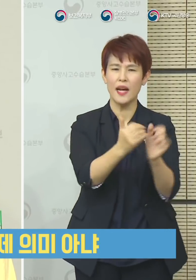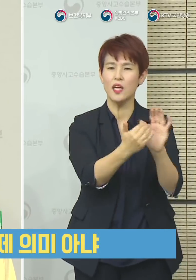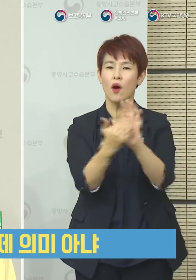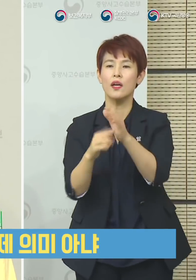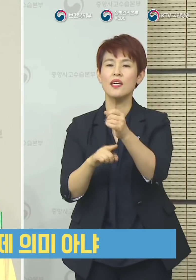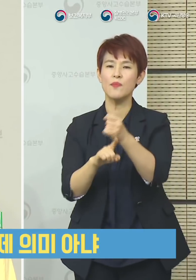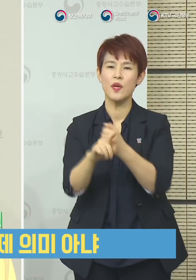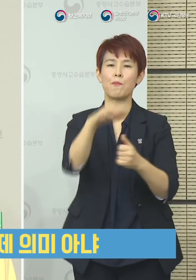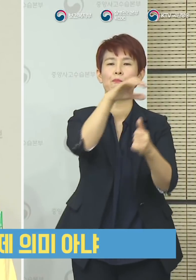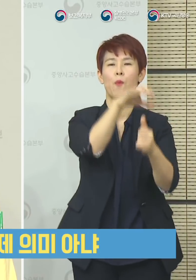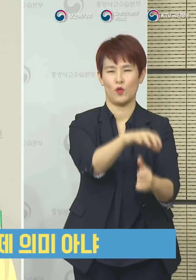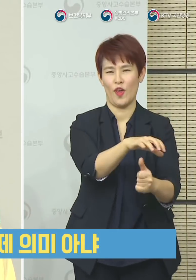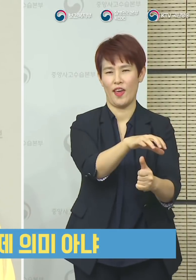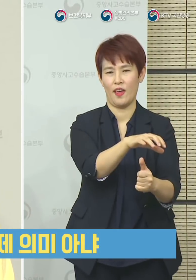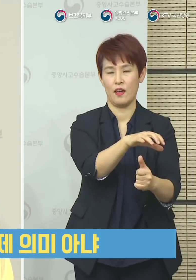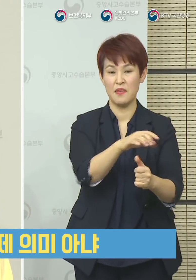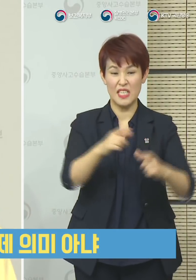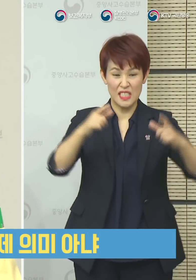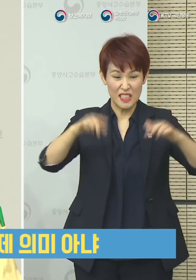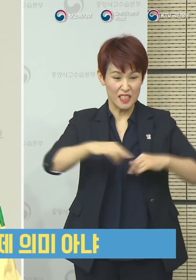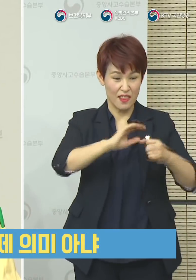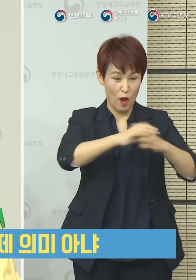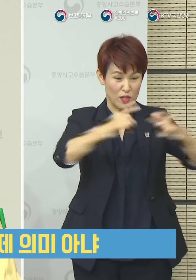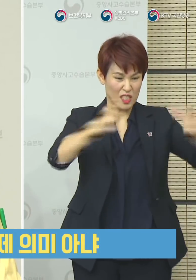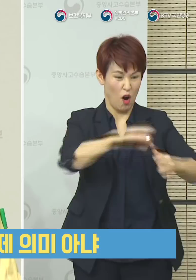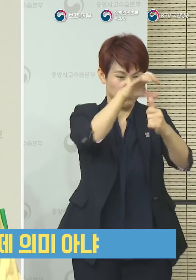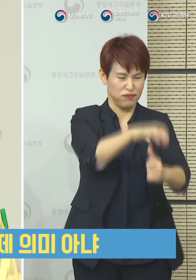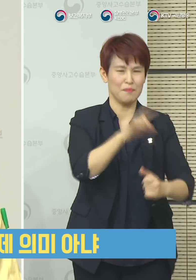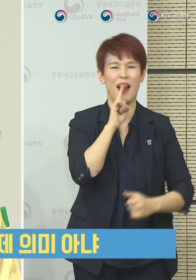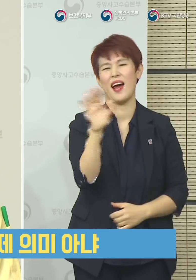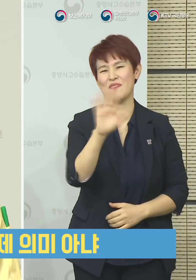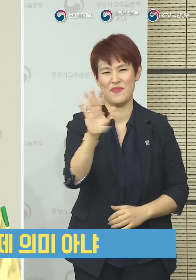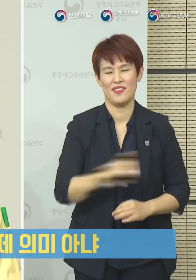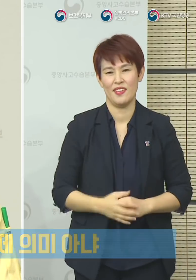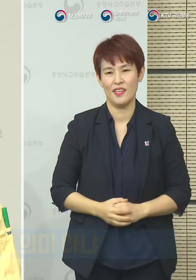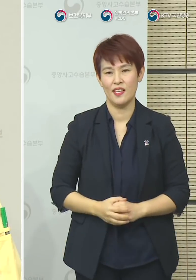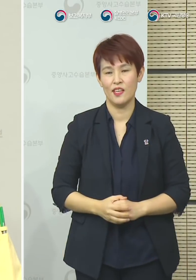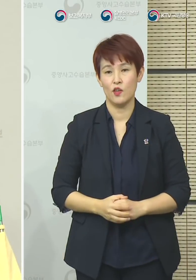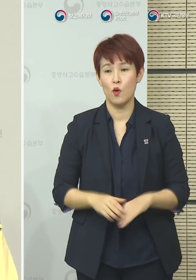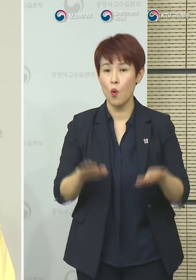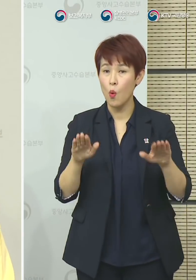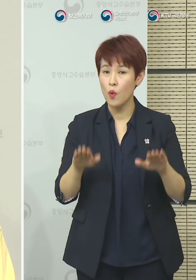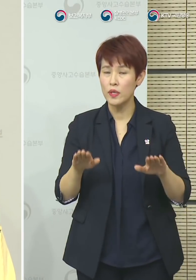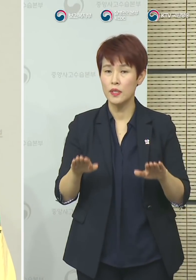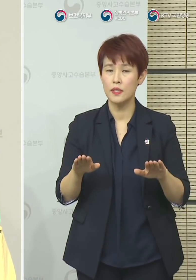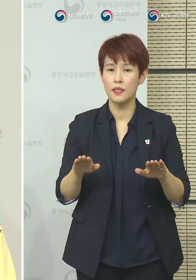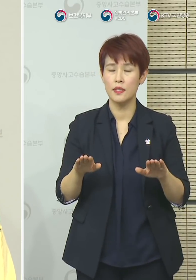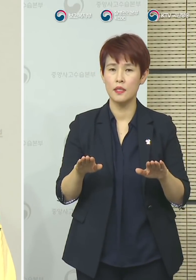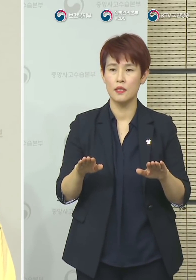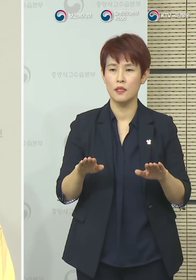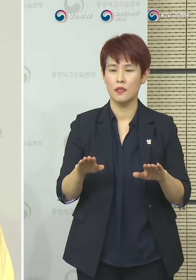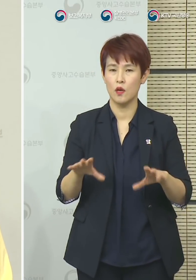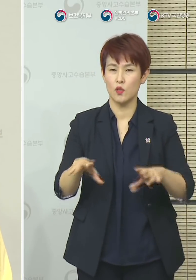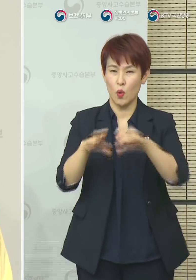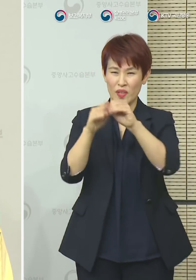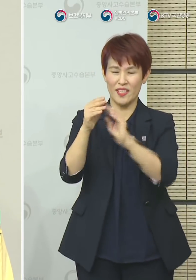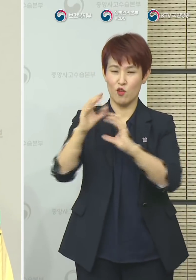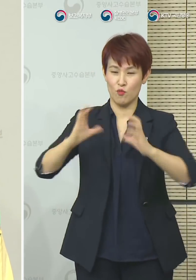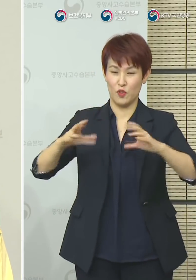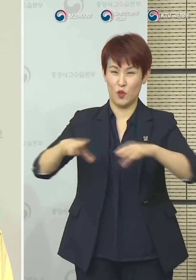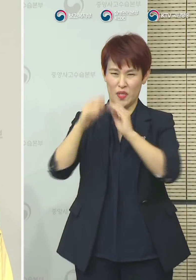방역상의 봉쇄라는 의미지 지역 자체를 통제한다는 의미가 아닙니다. 참고로 오늘 총리께서 이